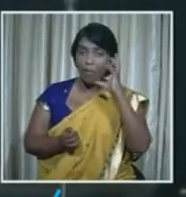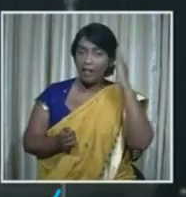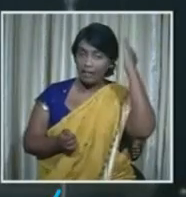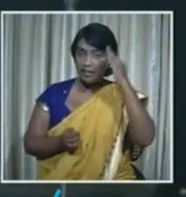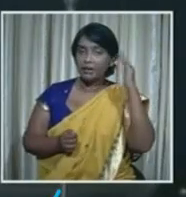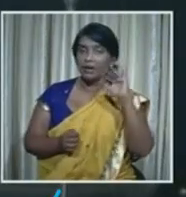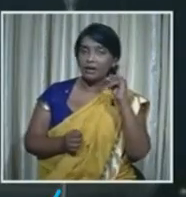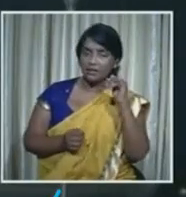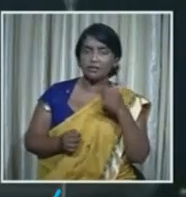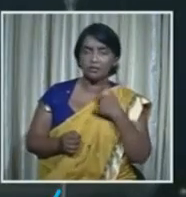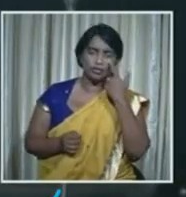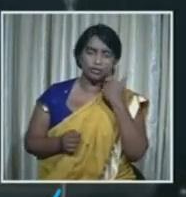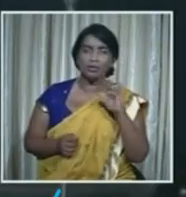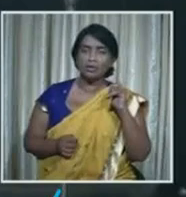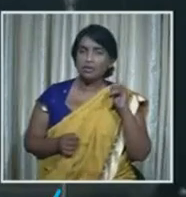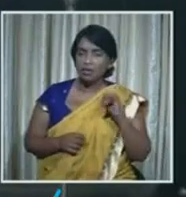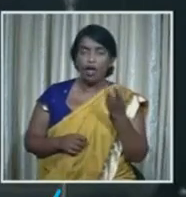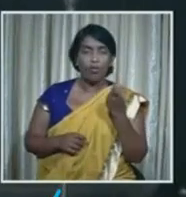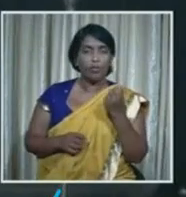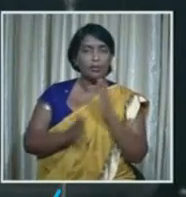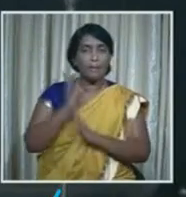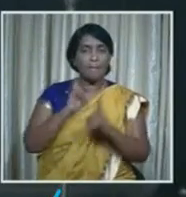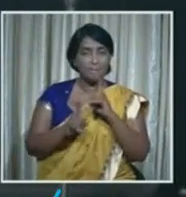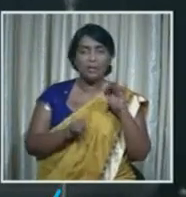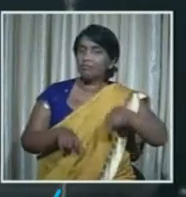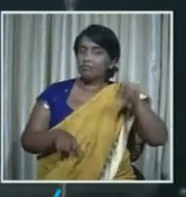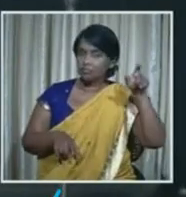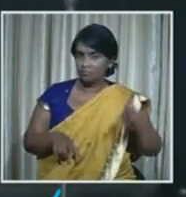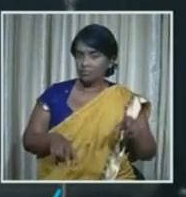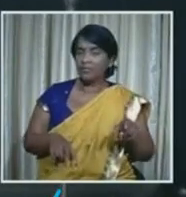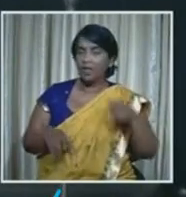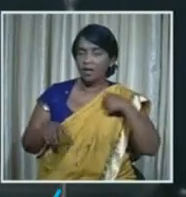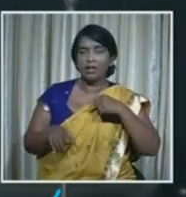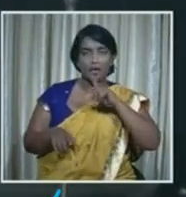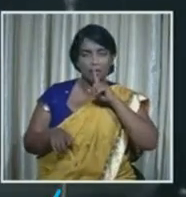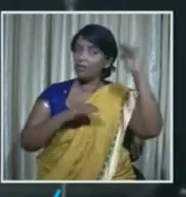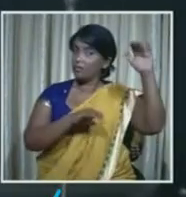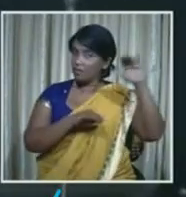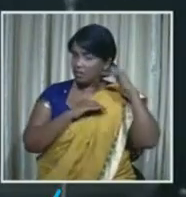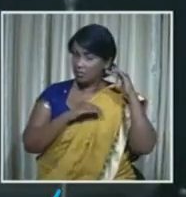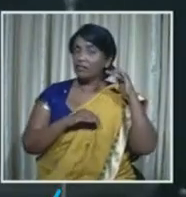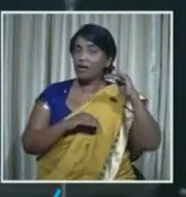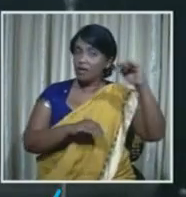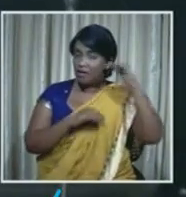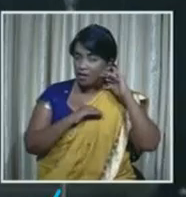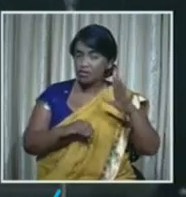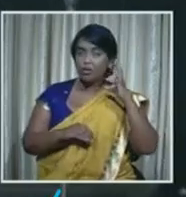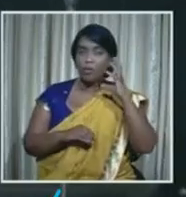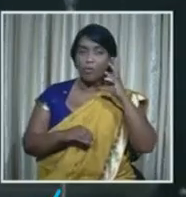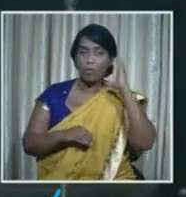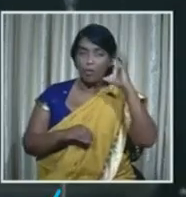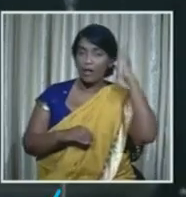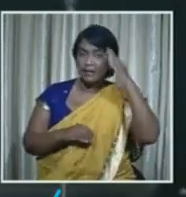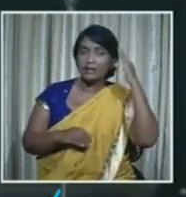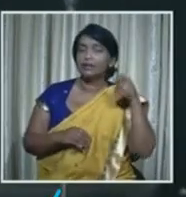අපි සමහරක් වෙලාවට අපි කනගාටු වෙනවා සමහරක් මේ මුදල් අමාත්‍යාංශයේ ඉන්න සමහරක් නිලධාරීන්. දැන් අපි කිව්වා ආනයනික ආනයනය කරන පොල් තෙල් වල